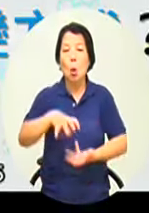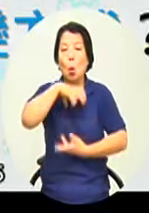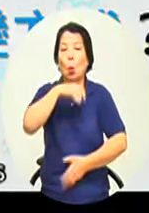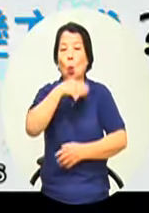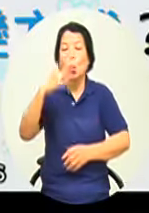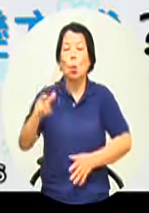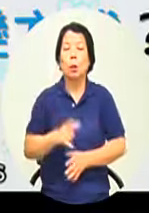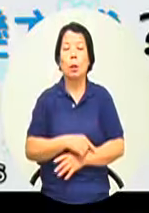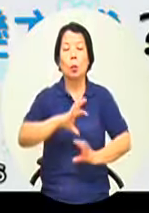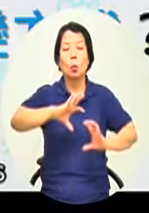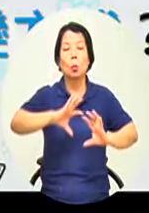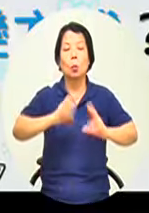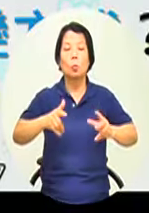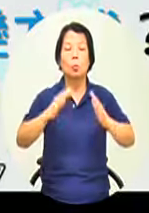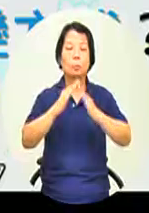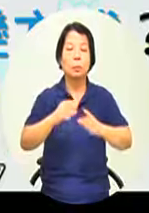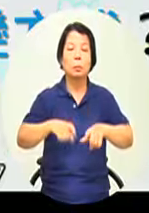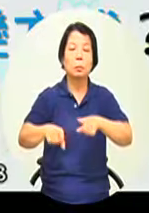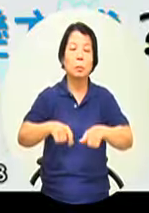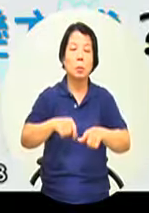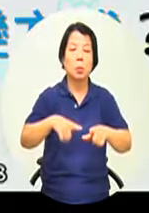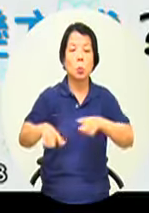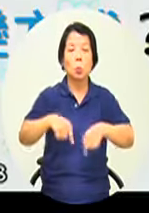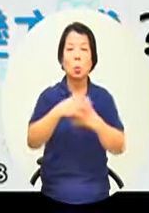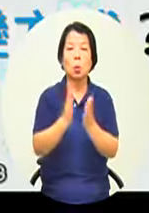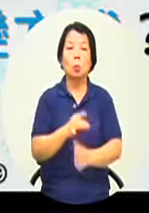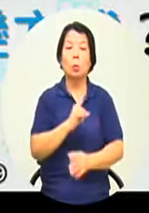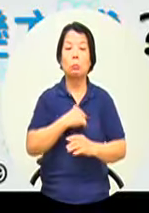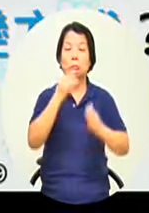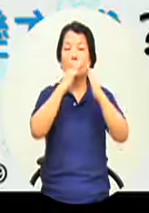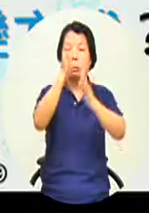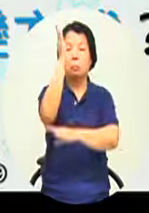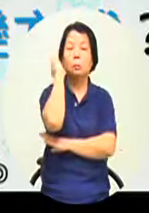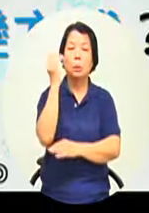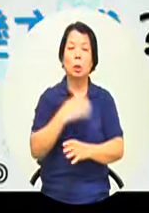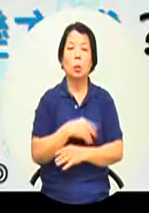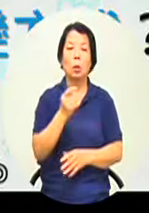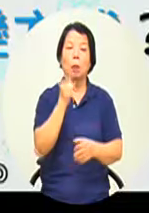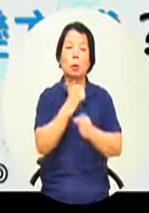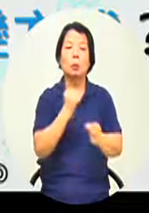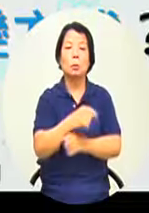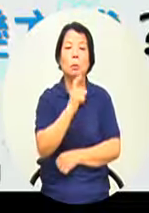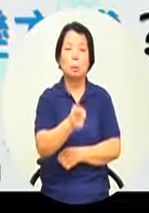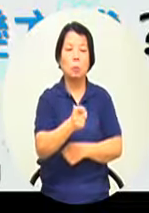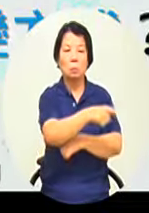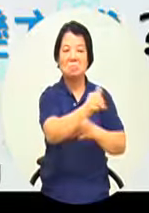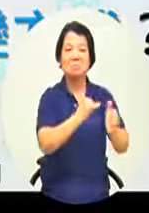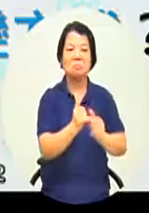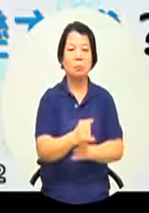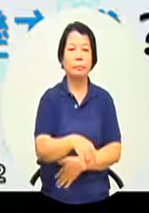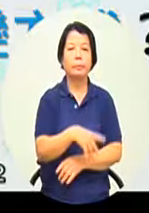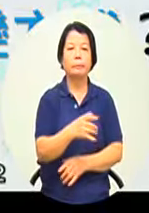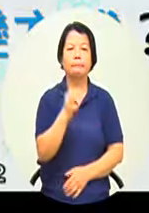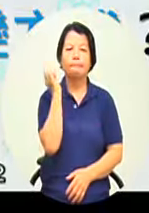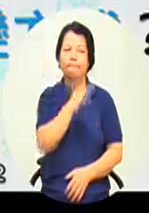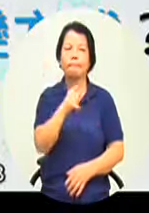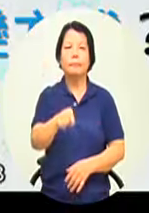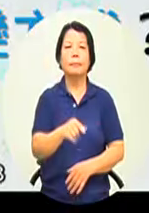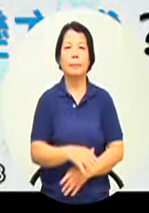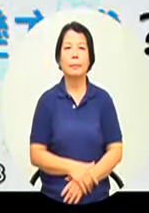公园的啦，啊，阮这地方政府无法度，啊，这民众讲这咱总听袂落。好、哦，所以我较期待就是